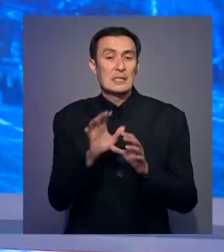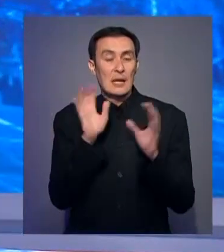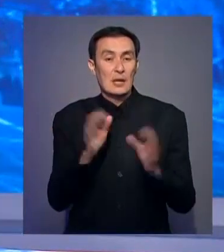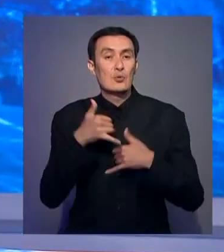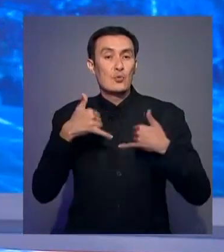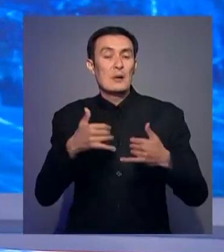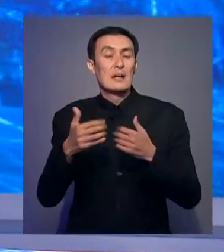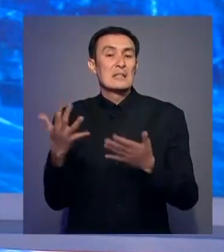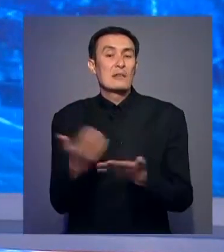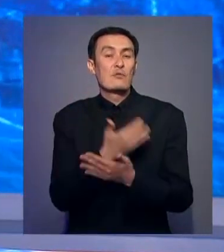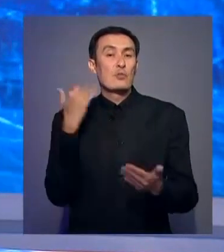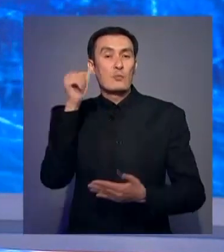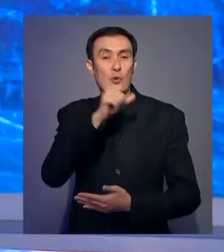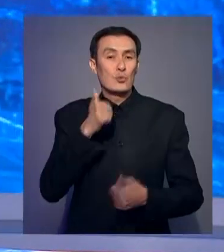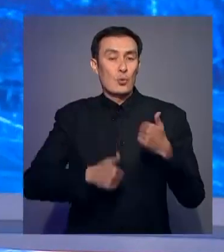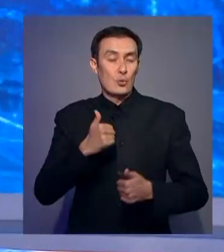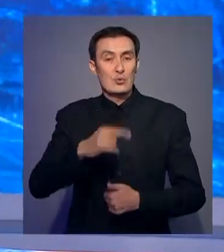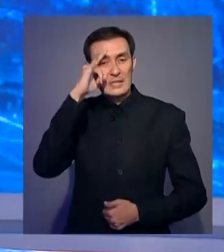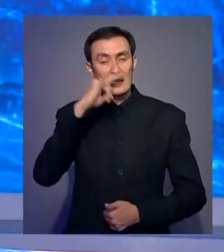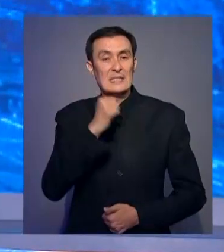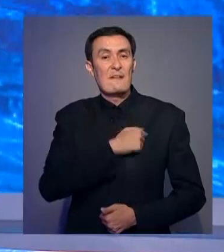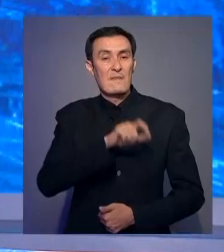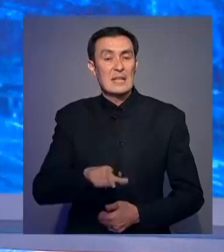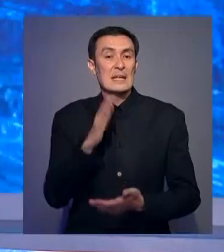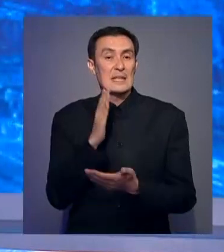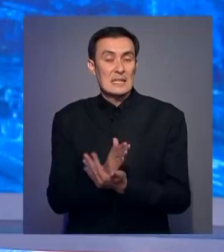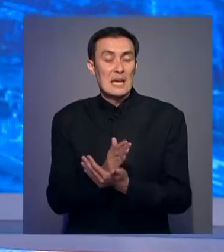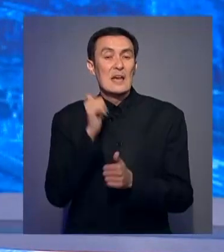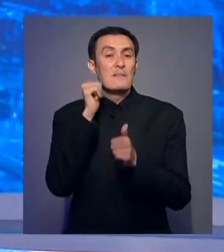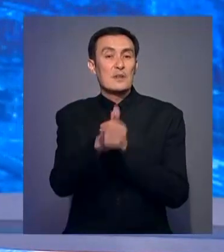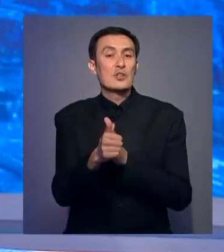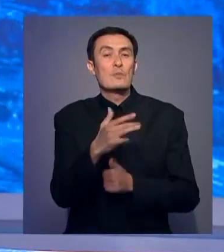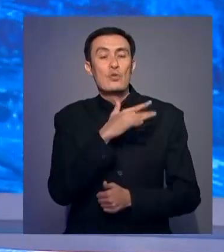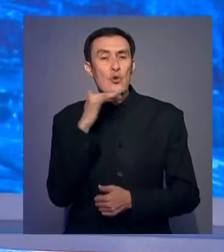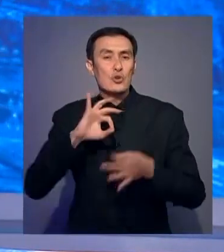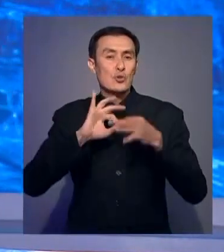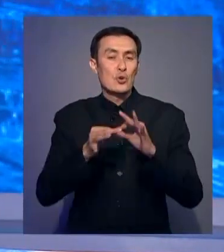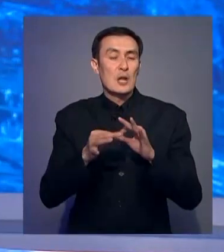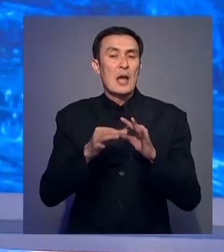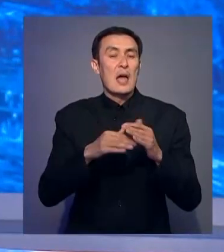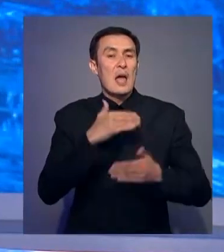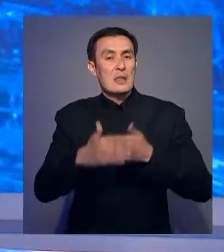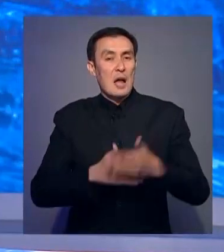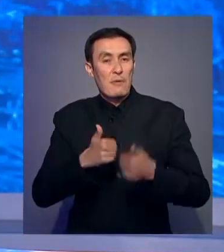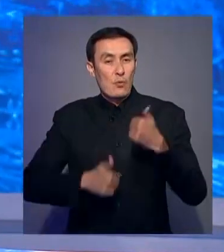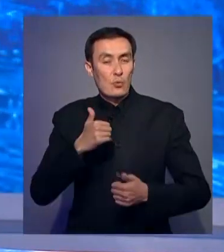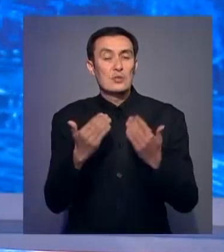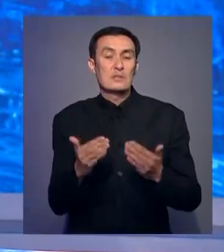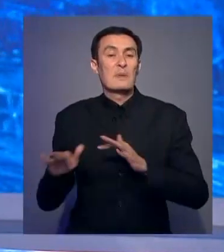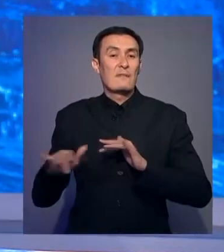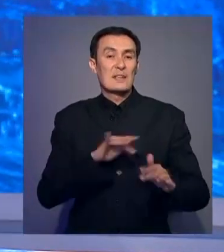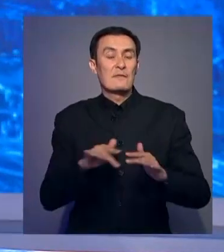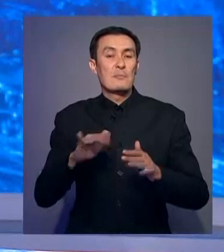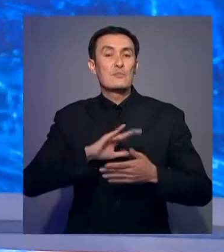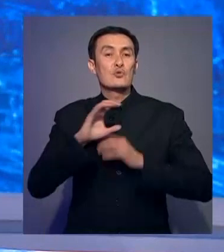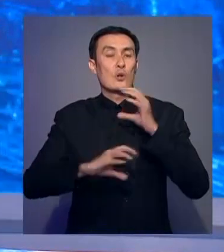кубок, завоеванный в прошлом году на конкурсе, у казахстанских военных есть. Впереди еще немало сложных этапов. Всего в конкурсе, проводимом